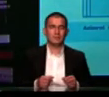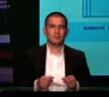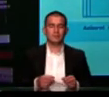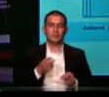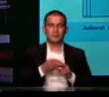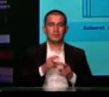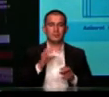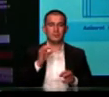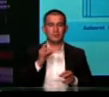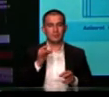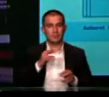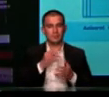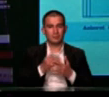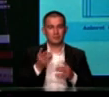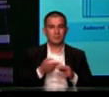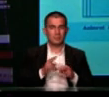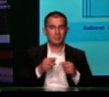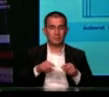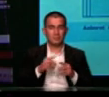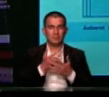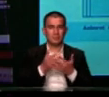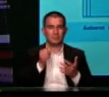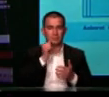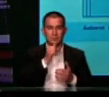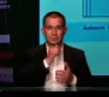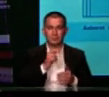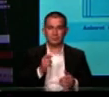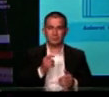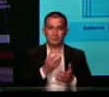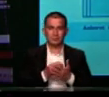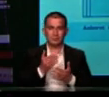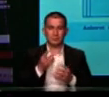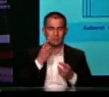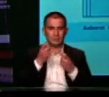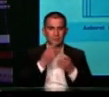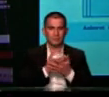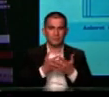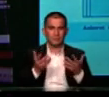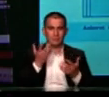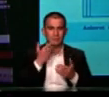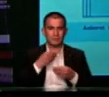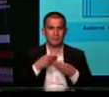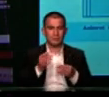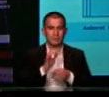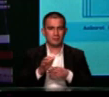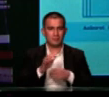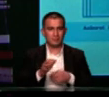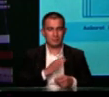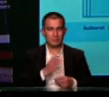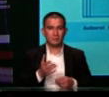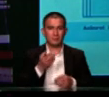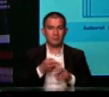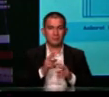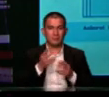Simmetriyali usulda maxfiy kalit orqali ma'lumot jo'natuvchi tomonidan shifrlanadi,